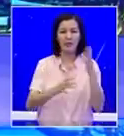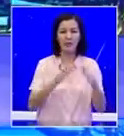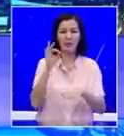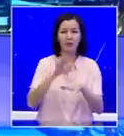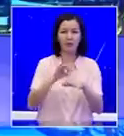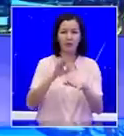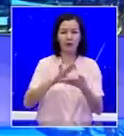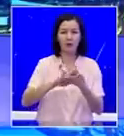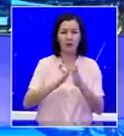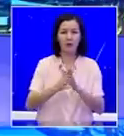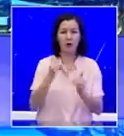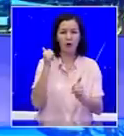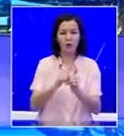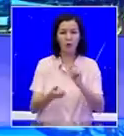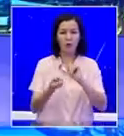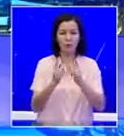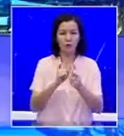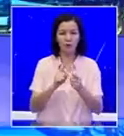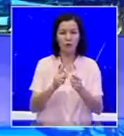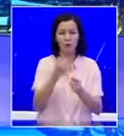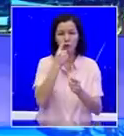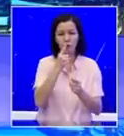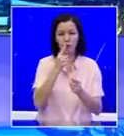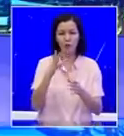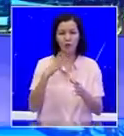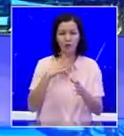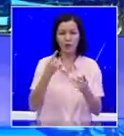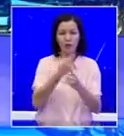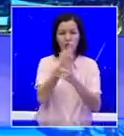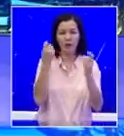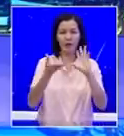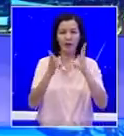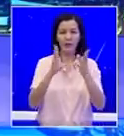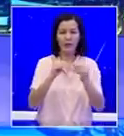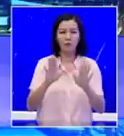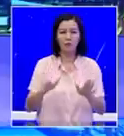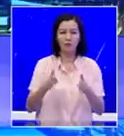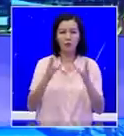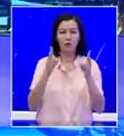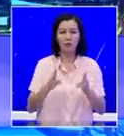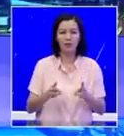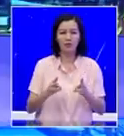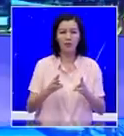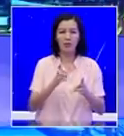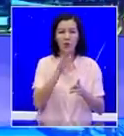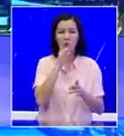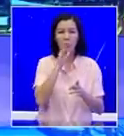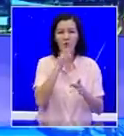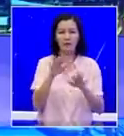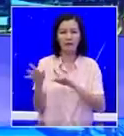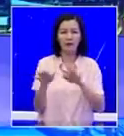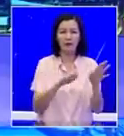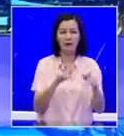әлемдегі эпидемиологиялық ахуал үнемі өзгеруде. Жуырда түскен ақпараттар негізінде төтенше жағдай режимінің және карантин